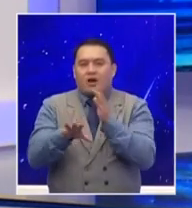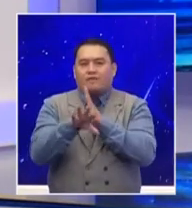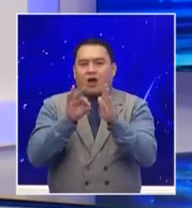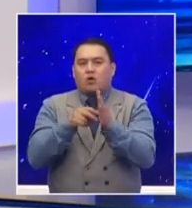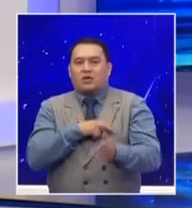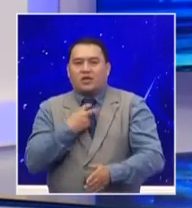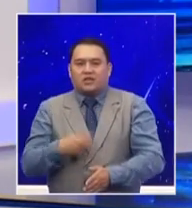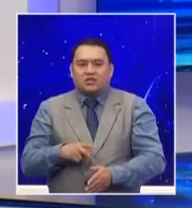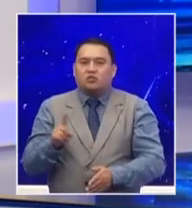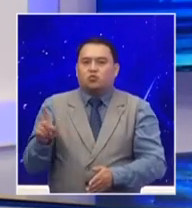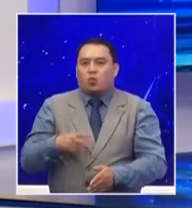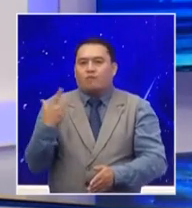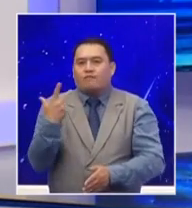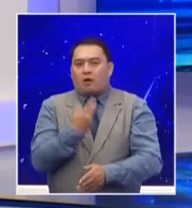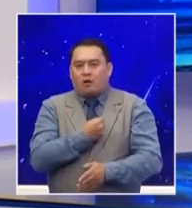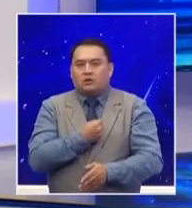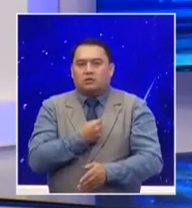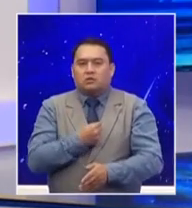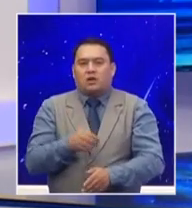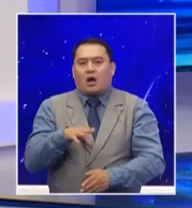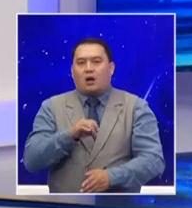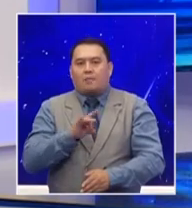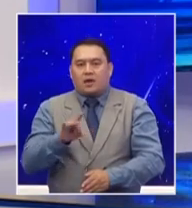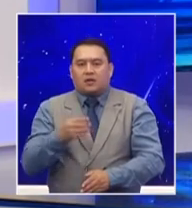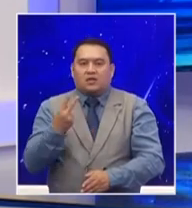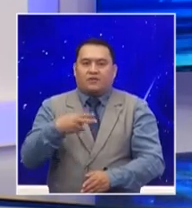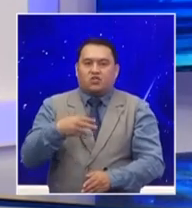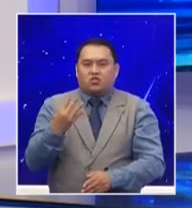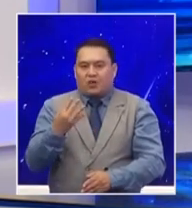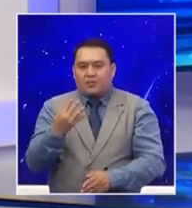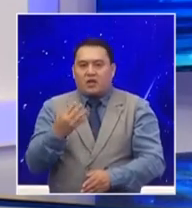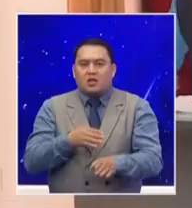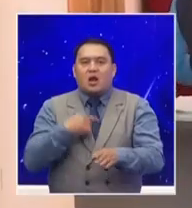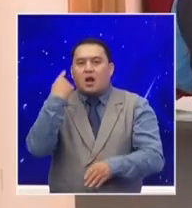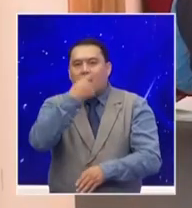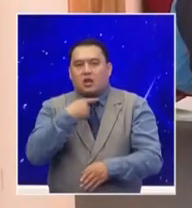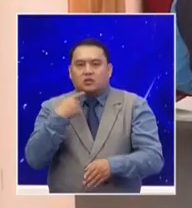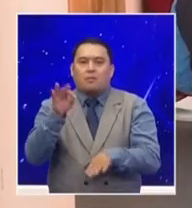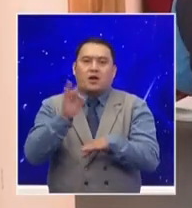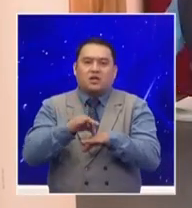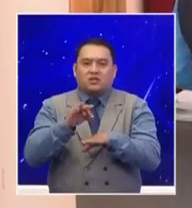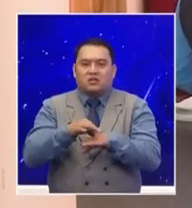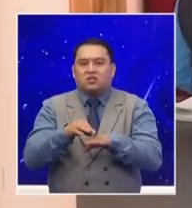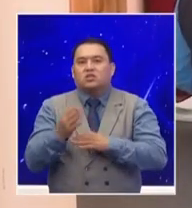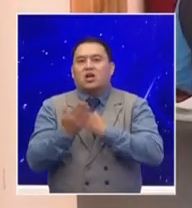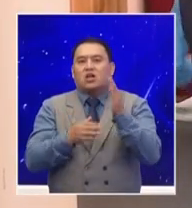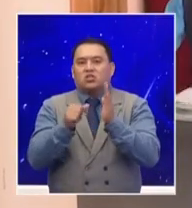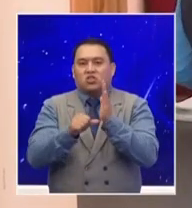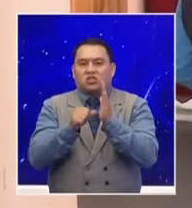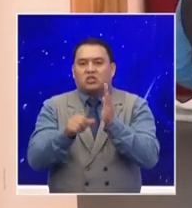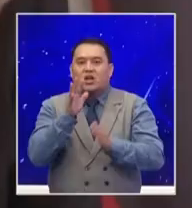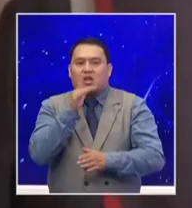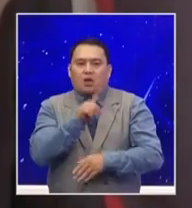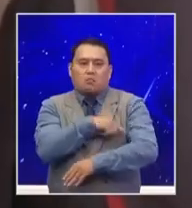группы риска, подлежащие вакцинации, сообщает корреспондент Хабар-24. Это лица с хроническими заболеваниями старше 60